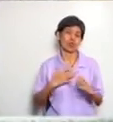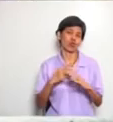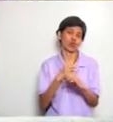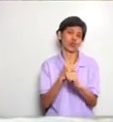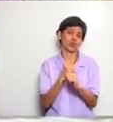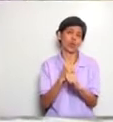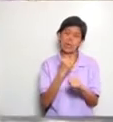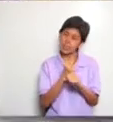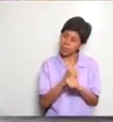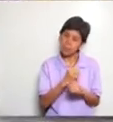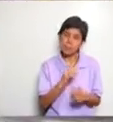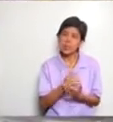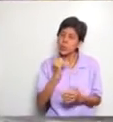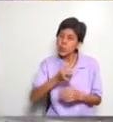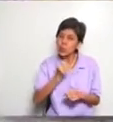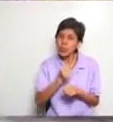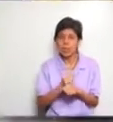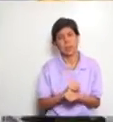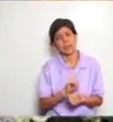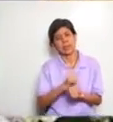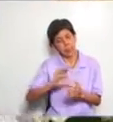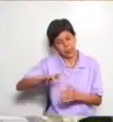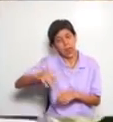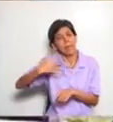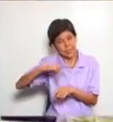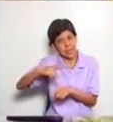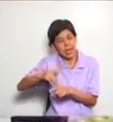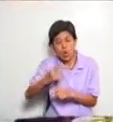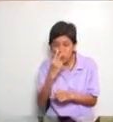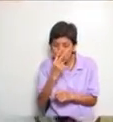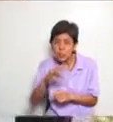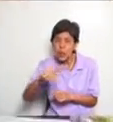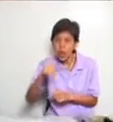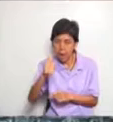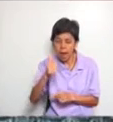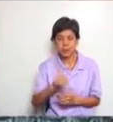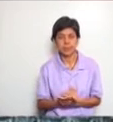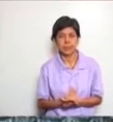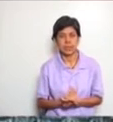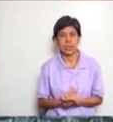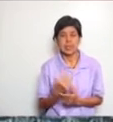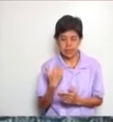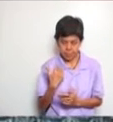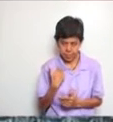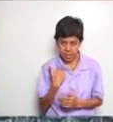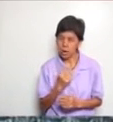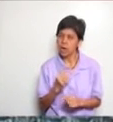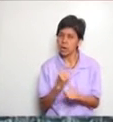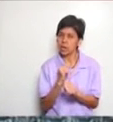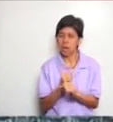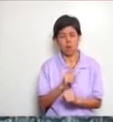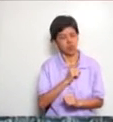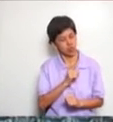ละชวสองข้อทำดี 5 ข้อไปอย่างเร็วนะครัไปฟังเอาเทพใน cd mp3 เอาเองีวินัย